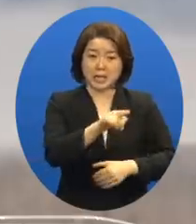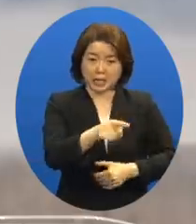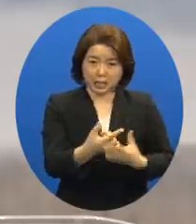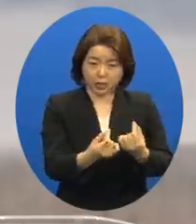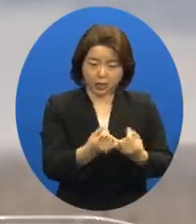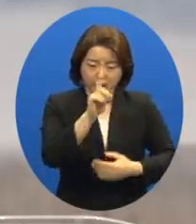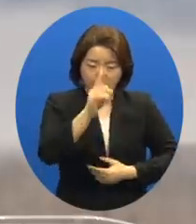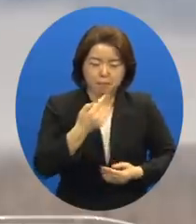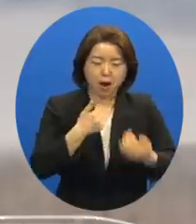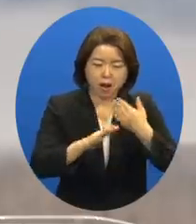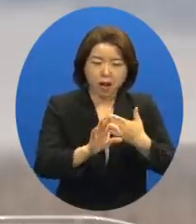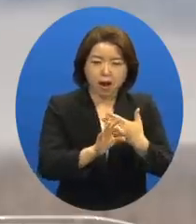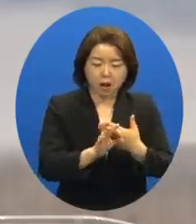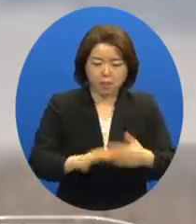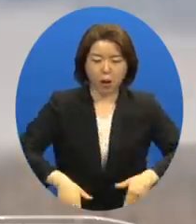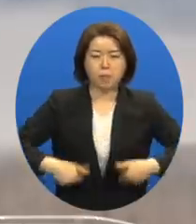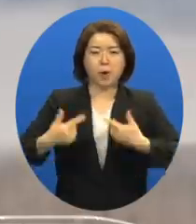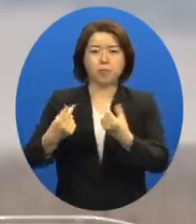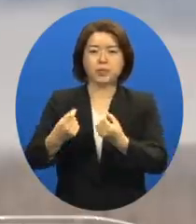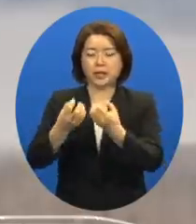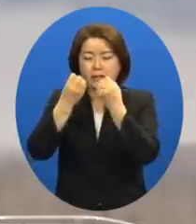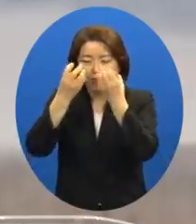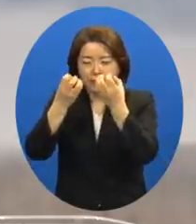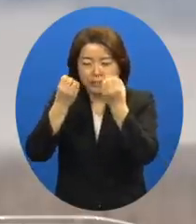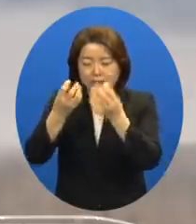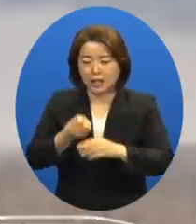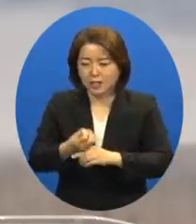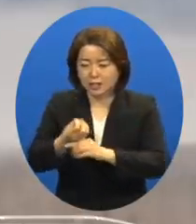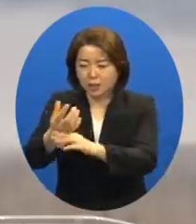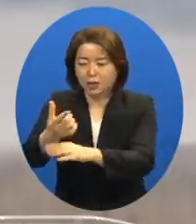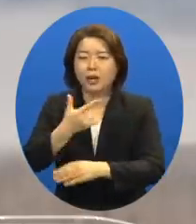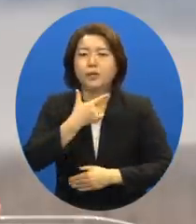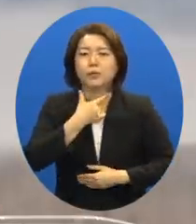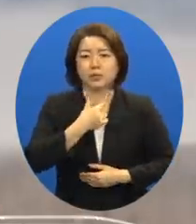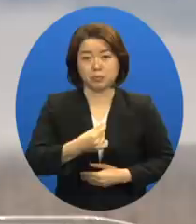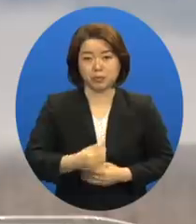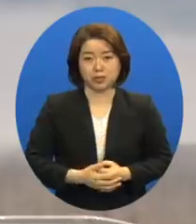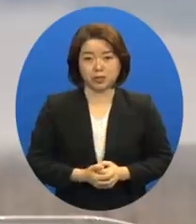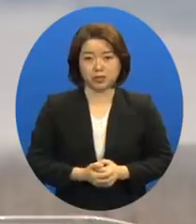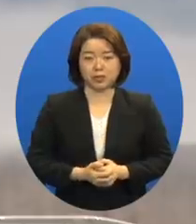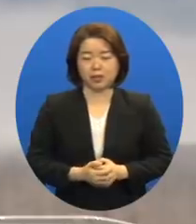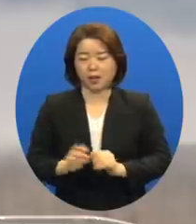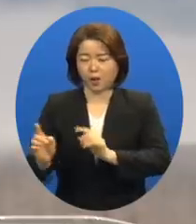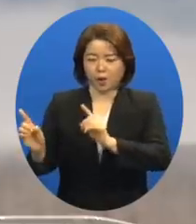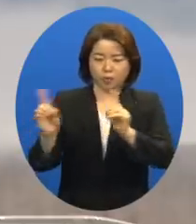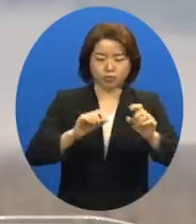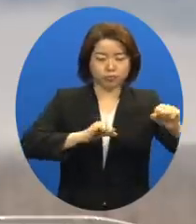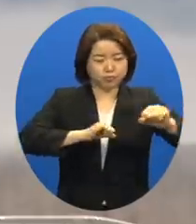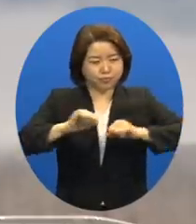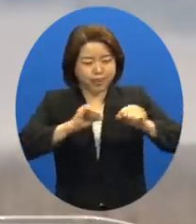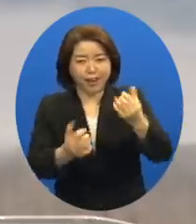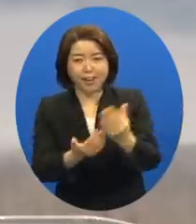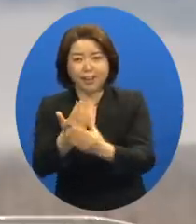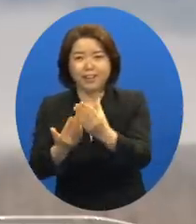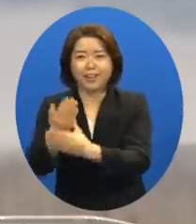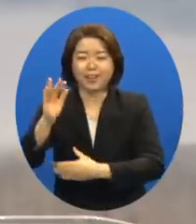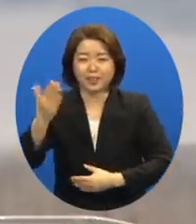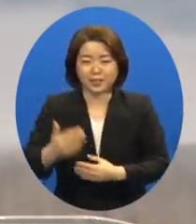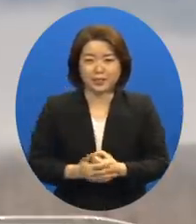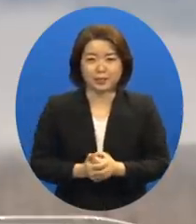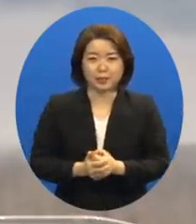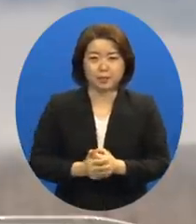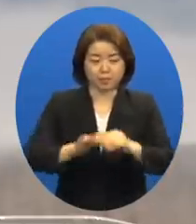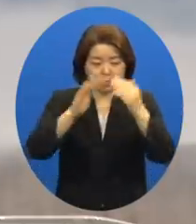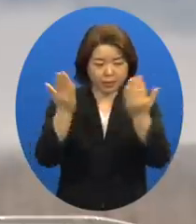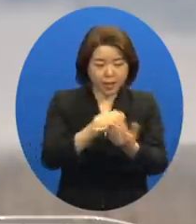경험하면 봄과 같은 그 신선함 전하고 싶으리. 부활의 역사가 일어나기 시작한 것. 그 다